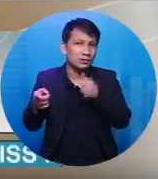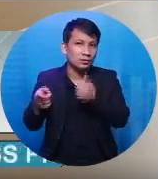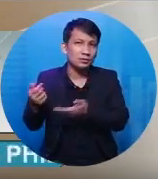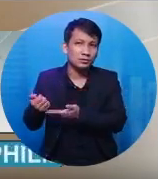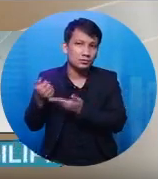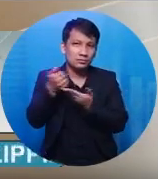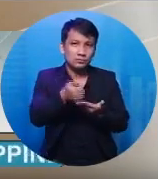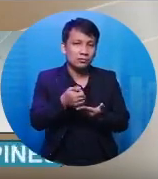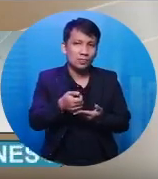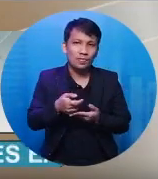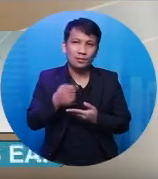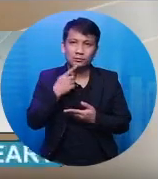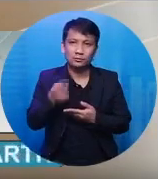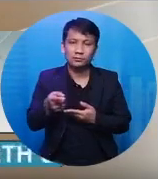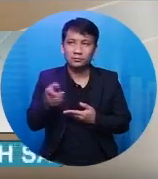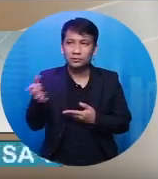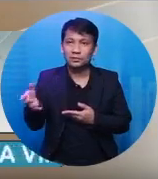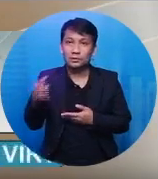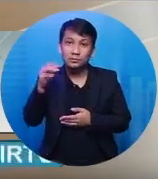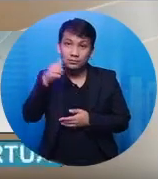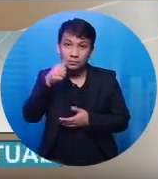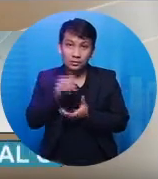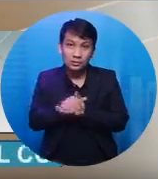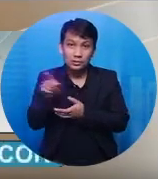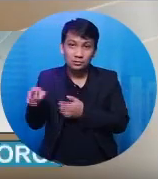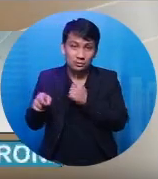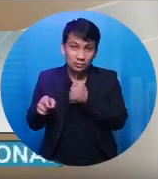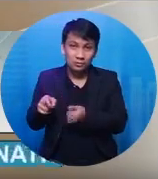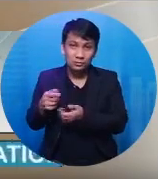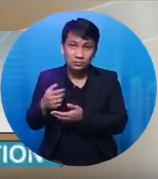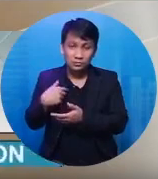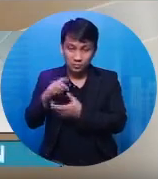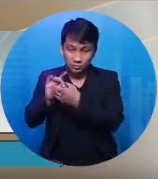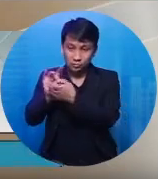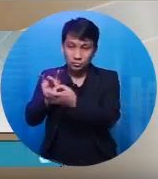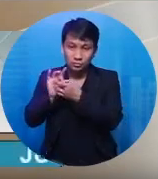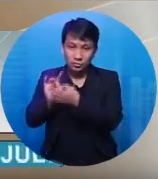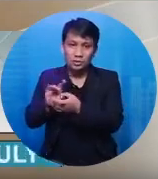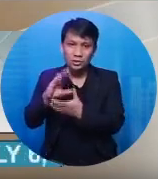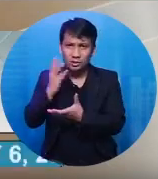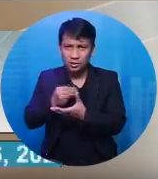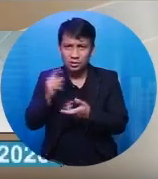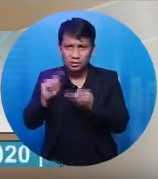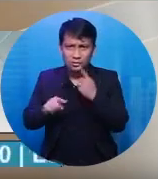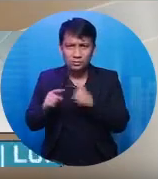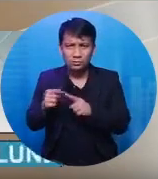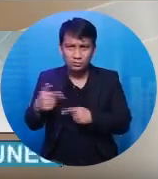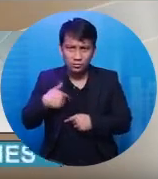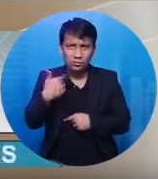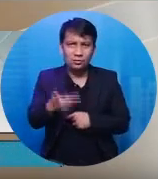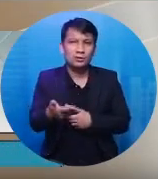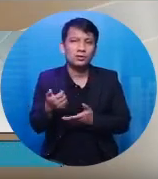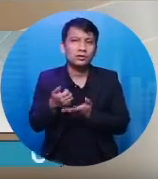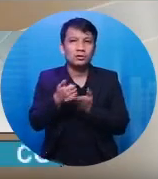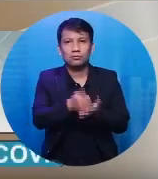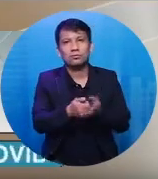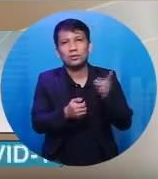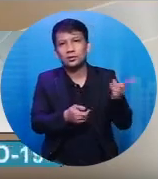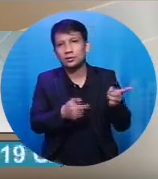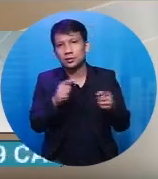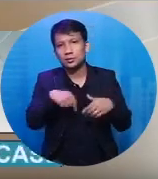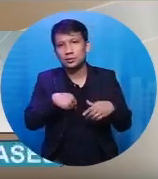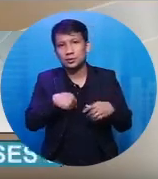tumulong din na... Kaya nga sir, kundi dahil kay Mrs., kundi dahil sa kanyang connection o kung sino man yung kaibigan niya inilapit niya sa'yo doon, eh hindi ka sana